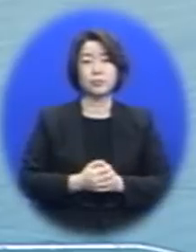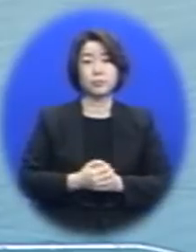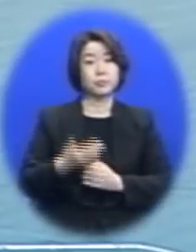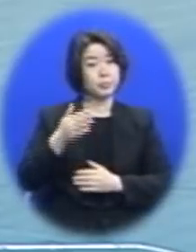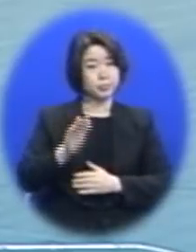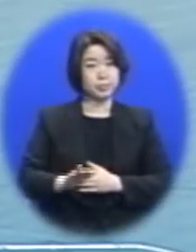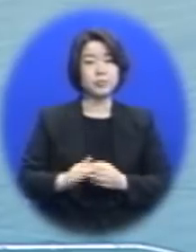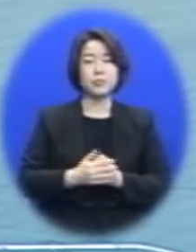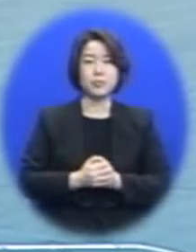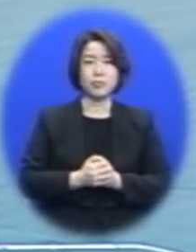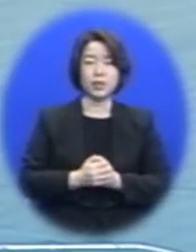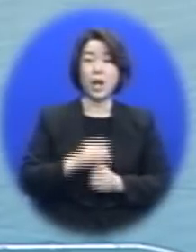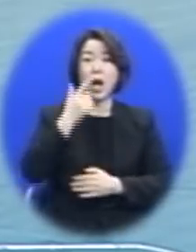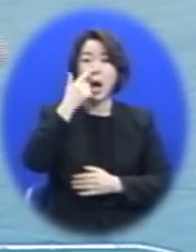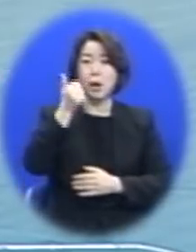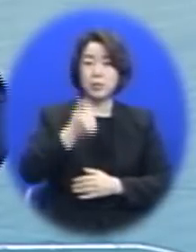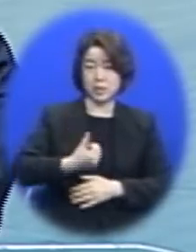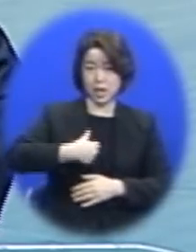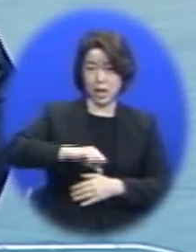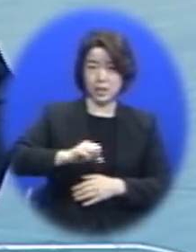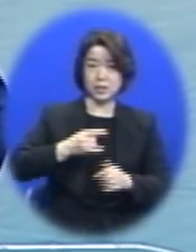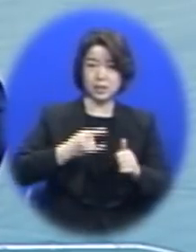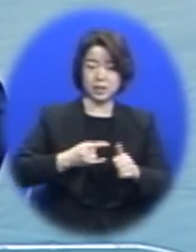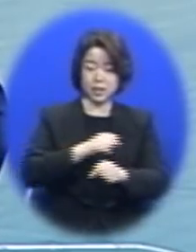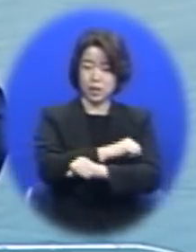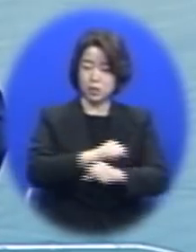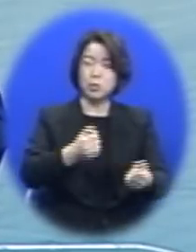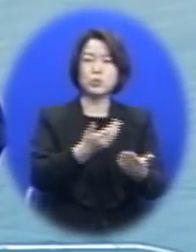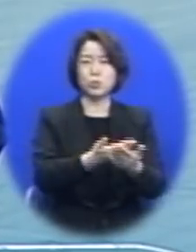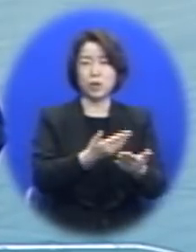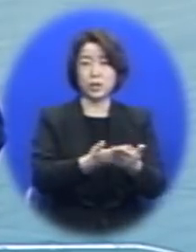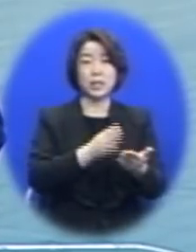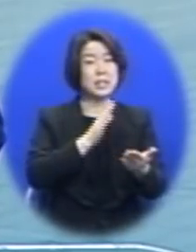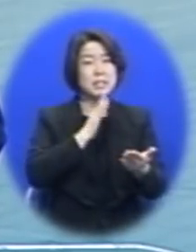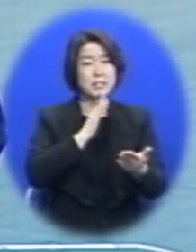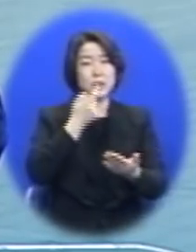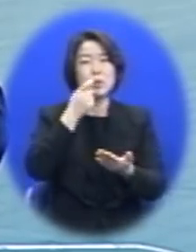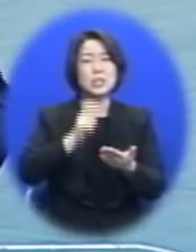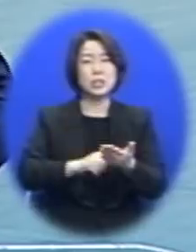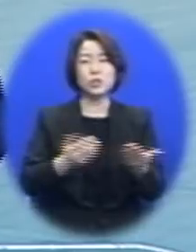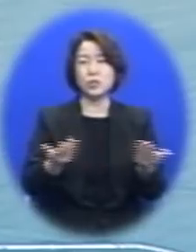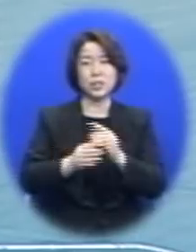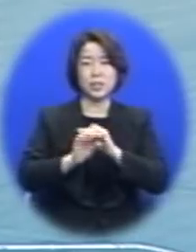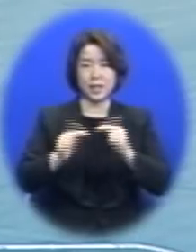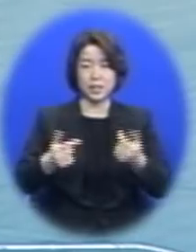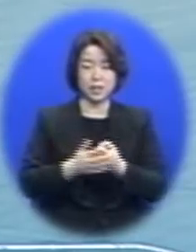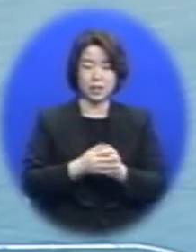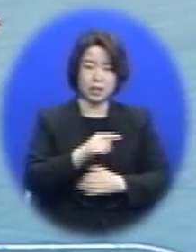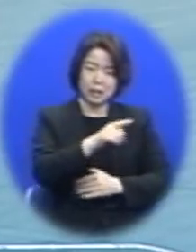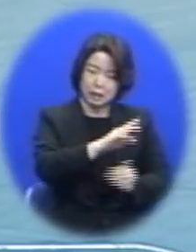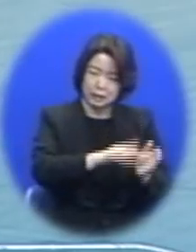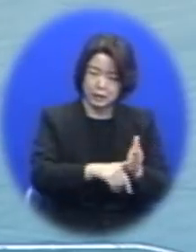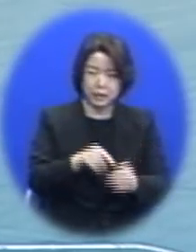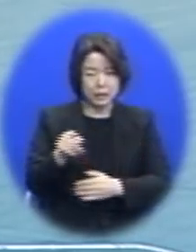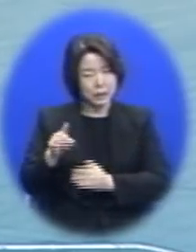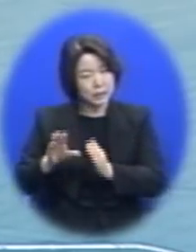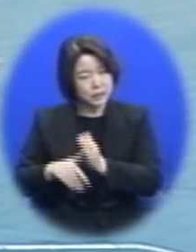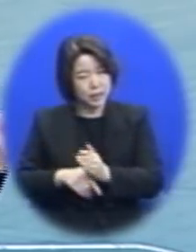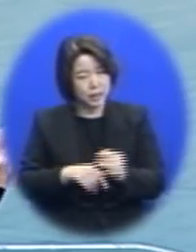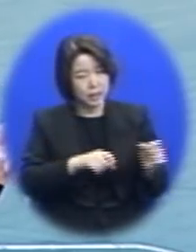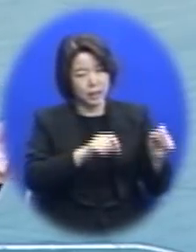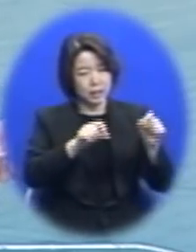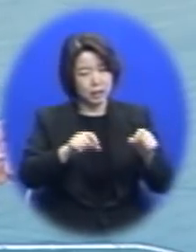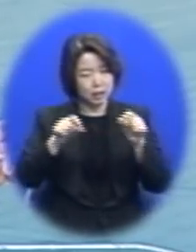그런데 아버지가 아들에게 용서를 구하기 가 실제로 쉬운 일은 아니라 이때 1 저때 1 이렇게 하다가